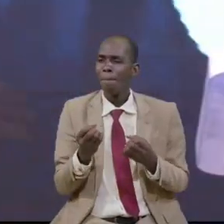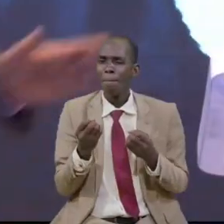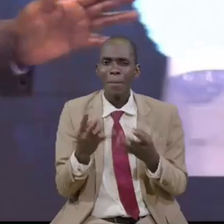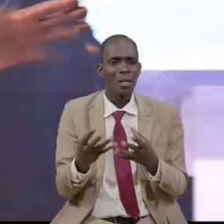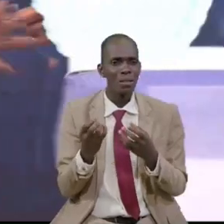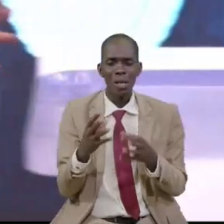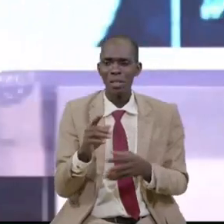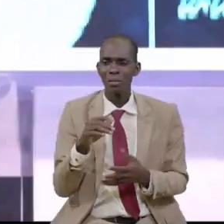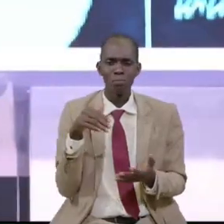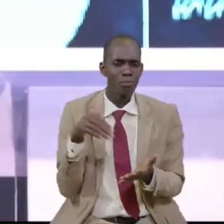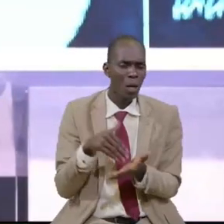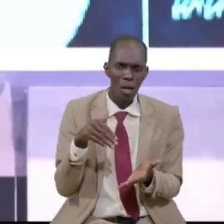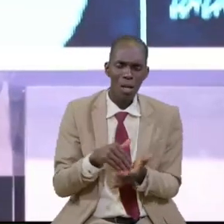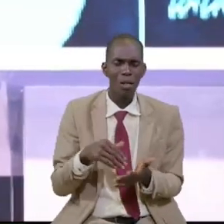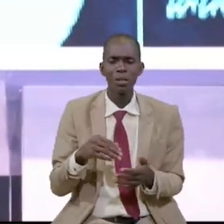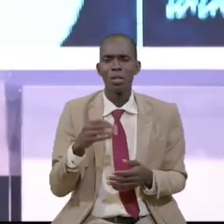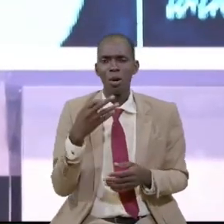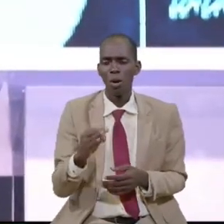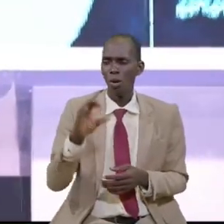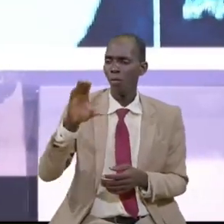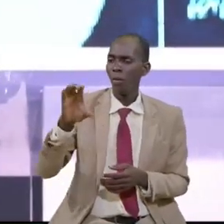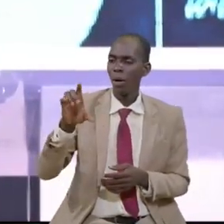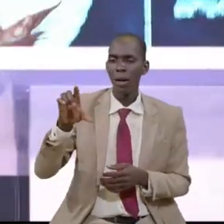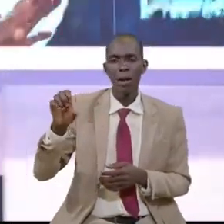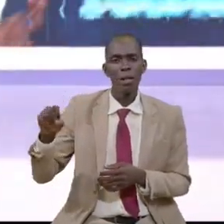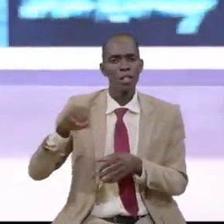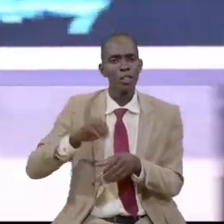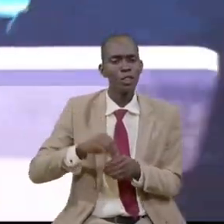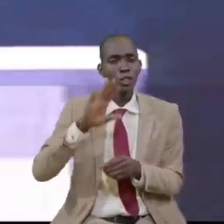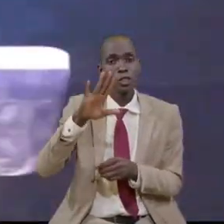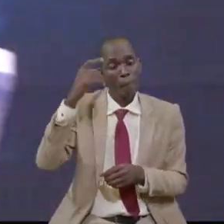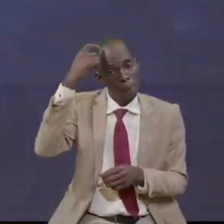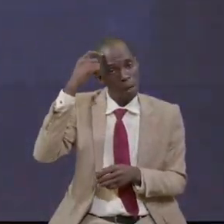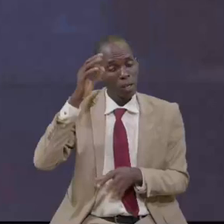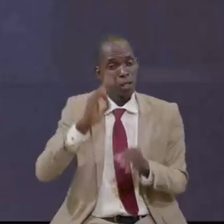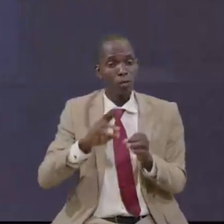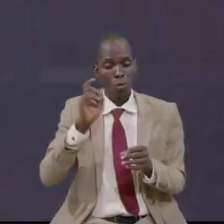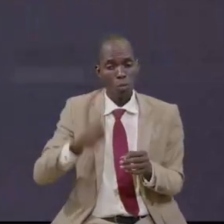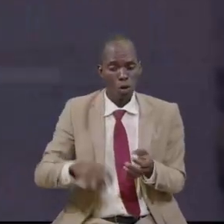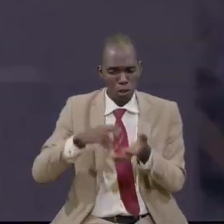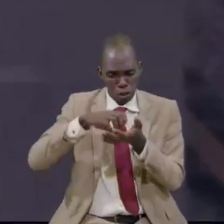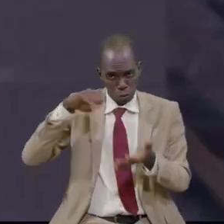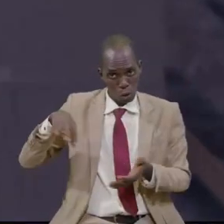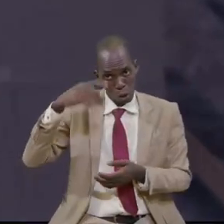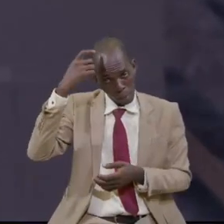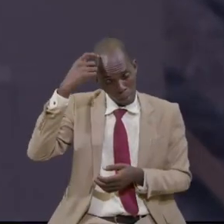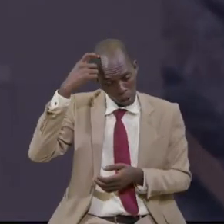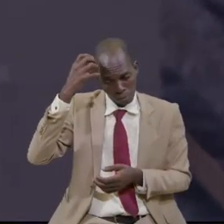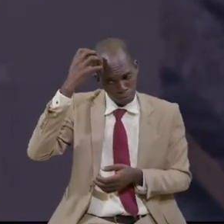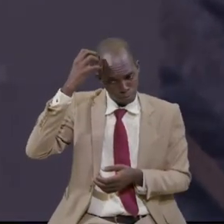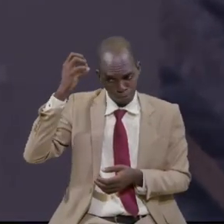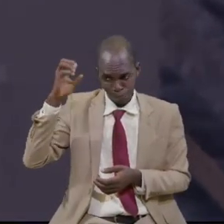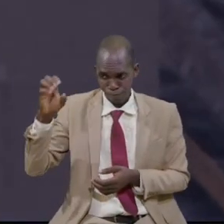trillions de neurones, de cellules dans le corps, si on veut tout ôter et à